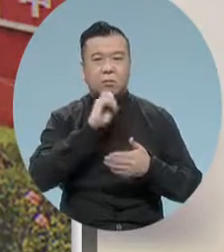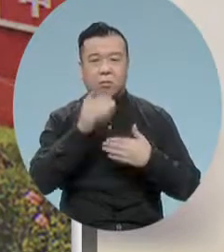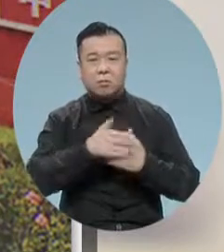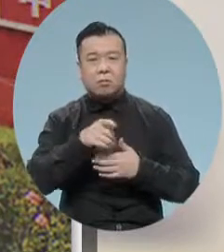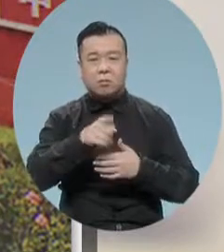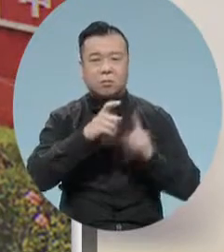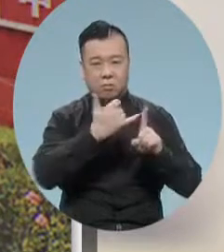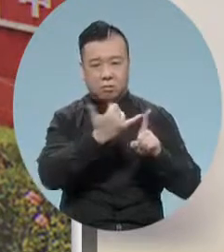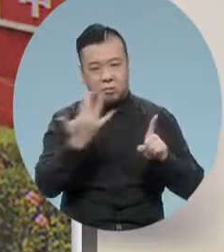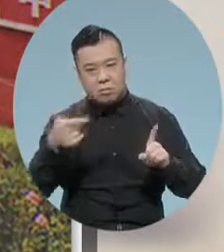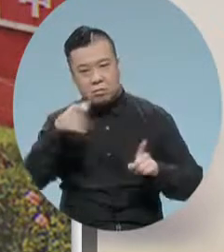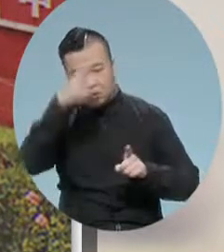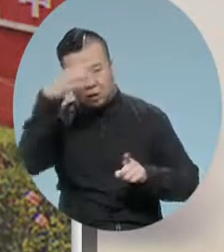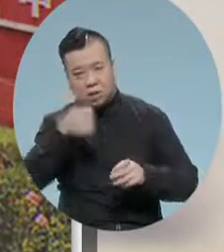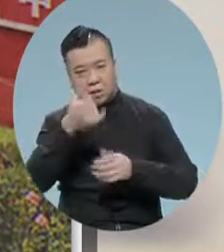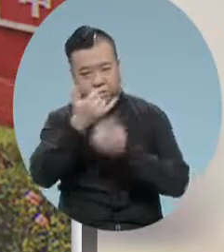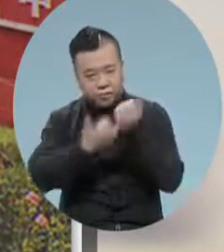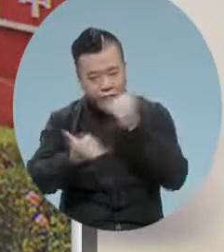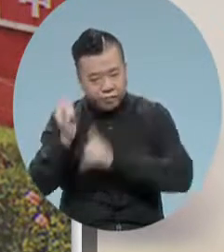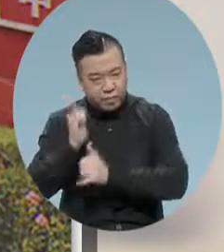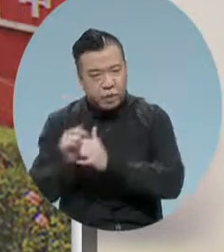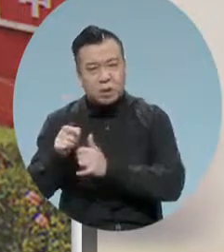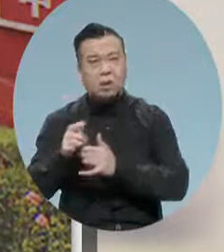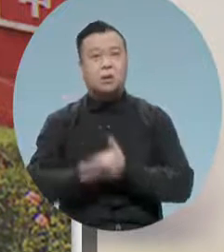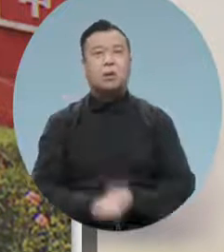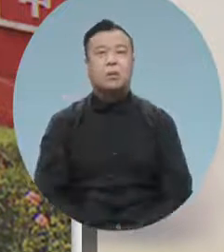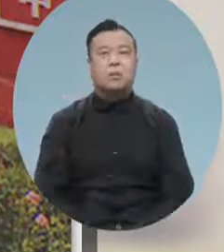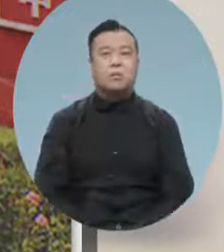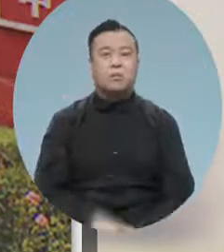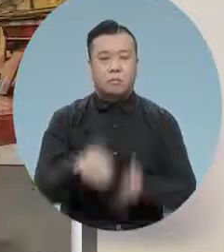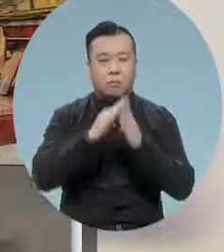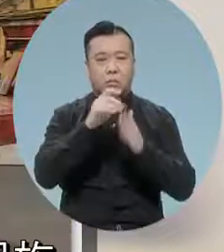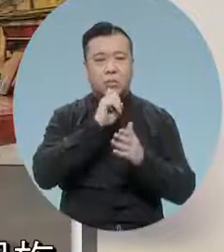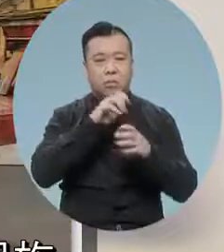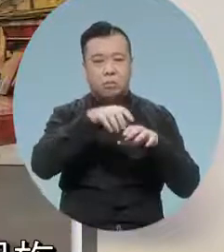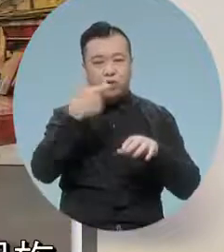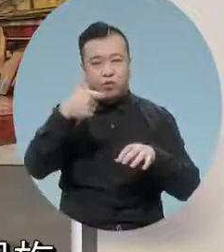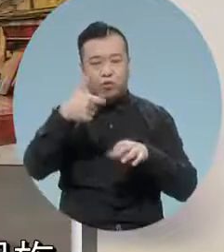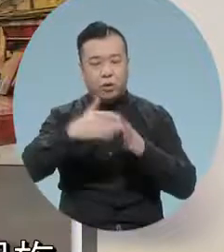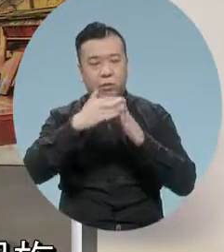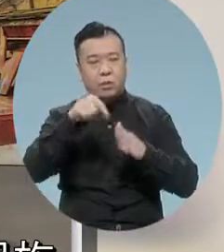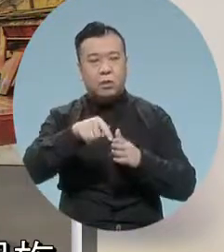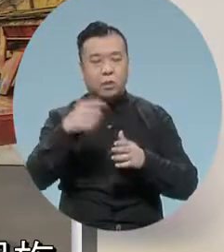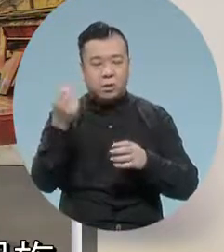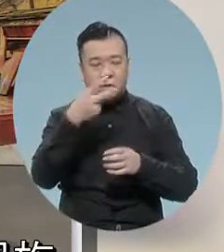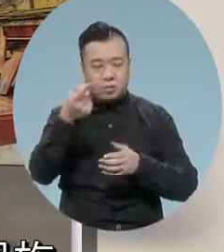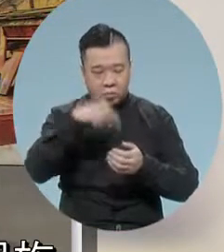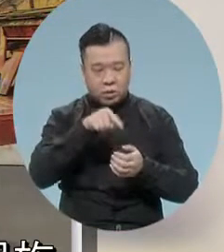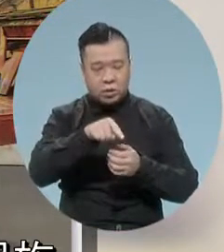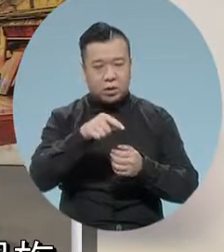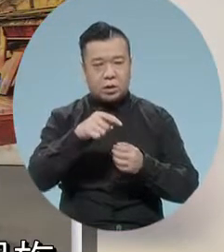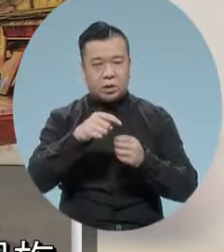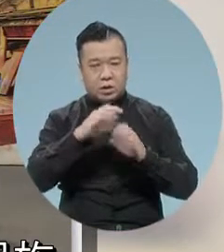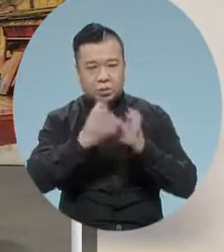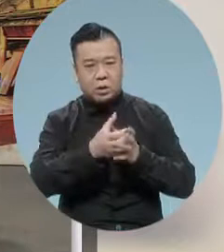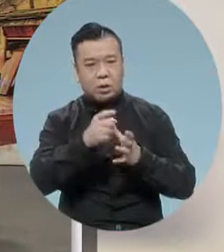嚇，佢嘅孫啦嚇，拖雷嘅仔忽必烈建立元朝啦，去到中國共產黨，你留意翻每一個弱